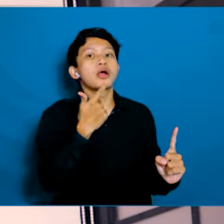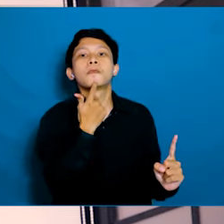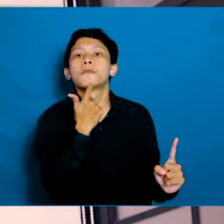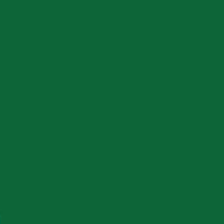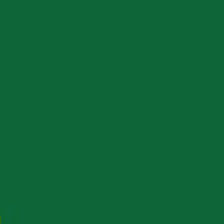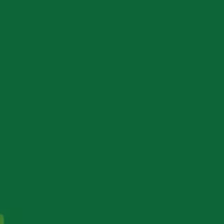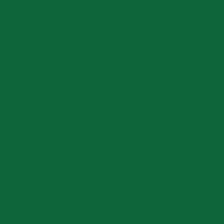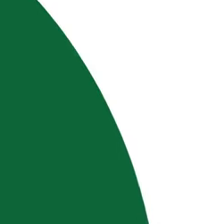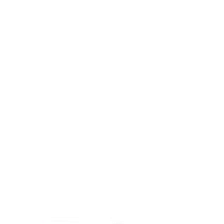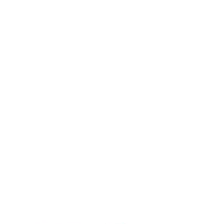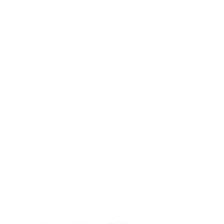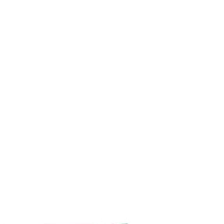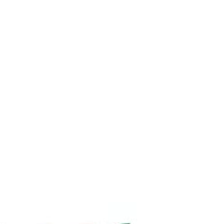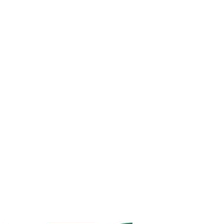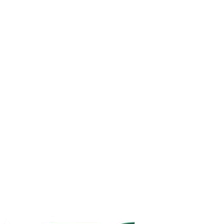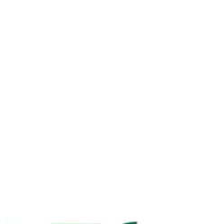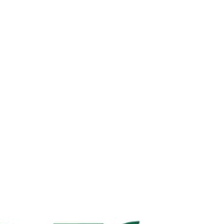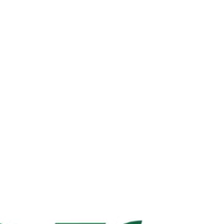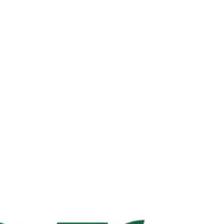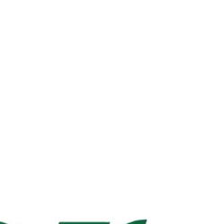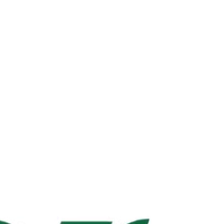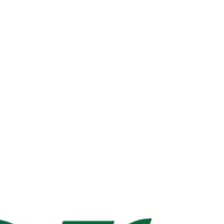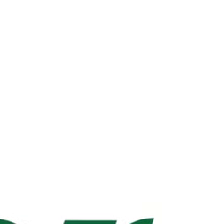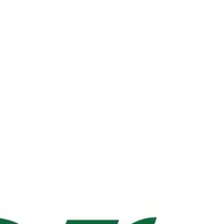kita lakukan?